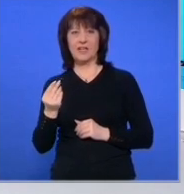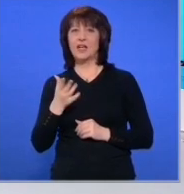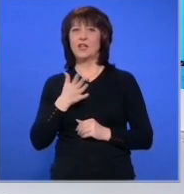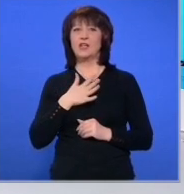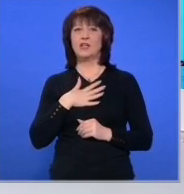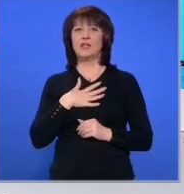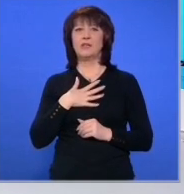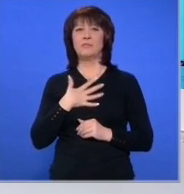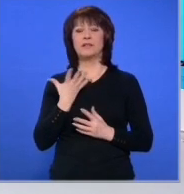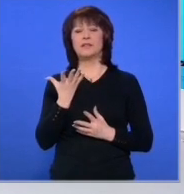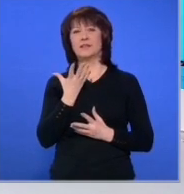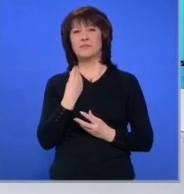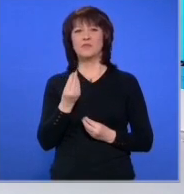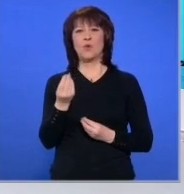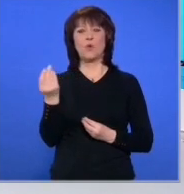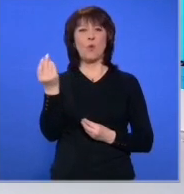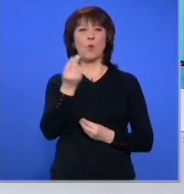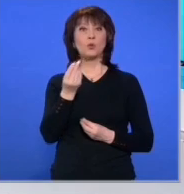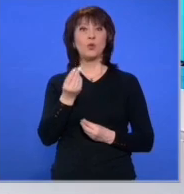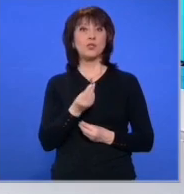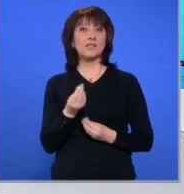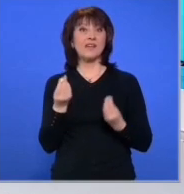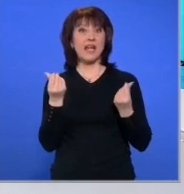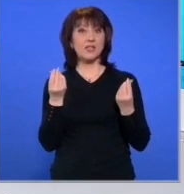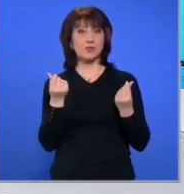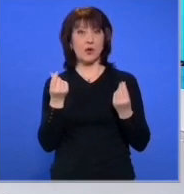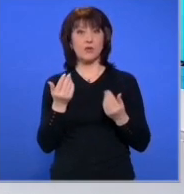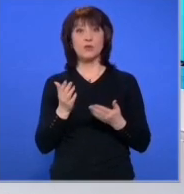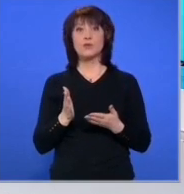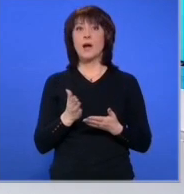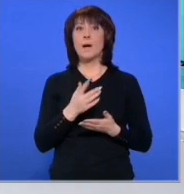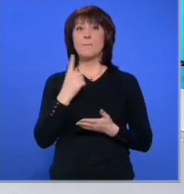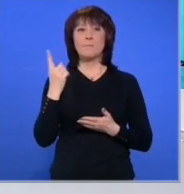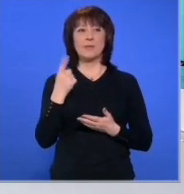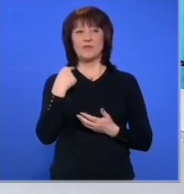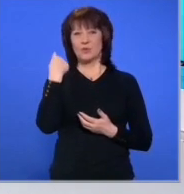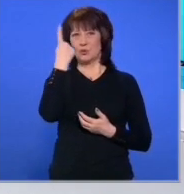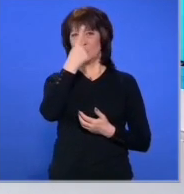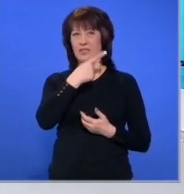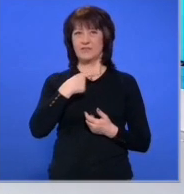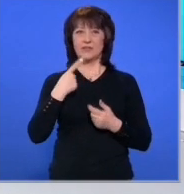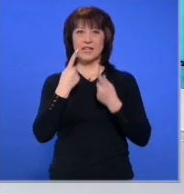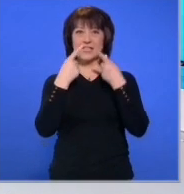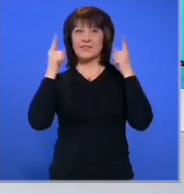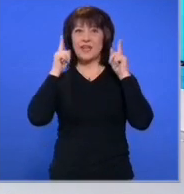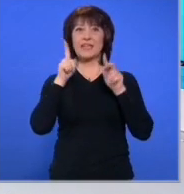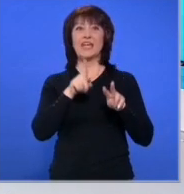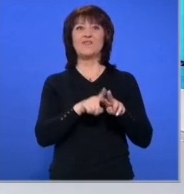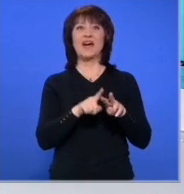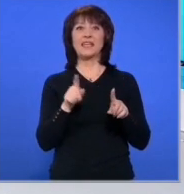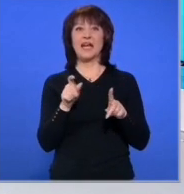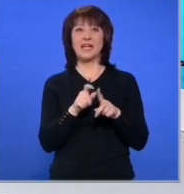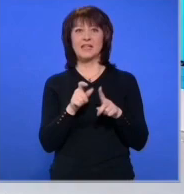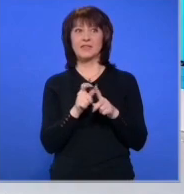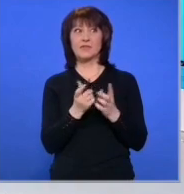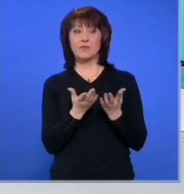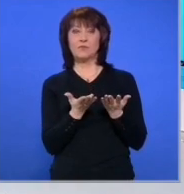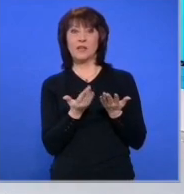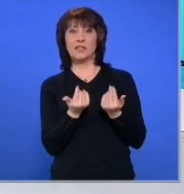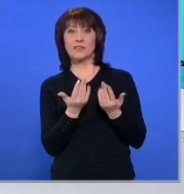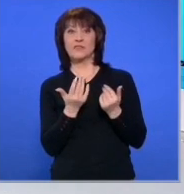имат изключителна художествена стойност. Между фреските и първото изображение на Свети Иван Рилски силно впечатление предизвикват